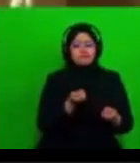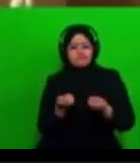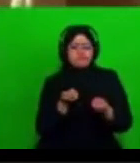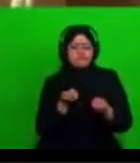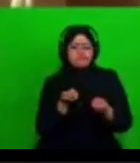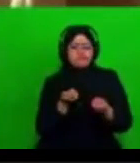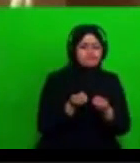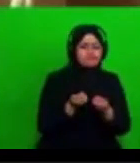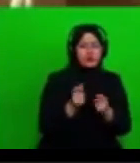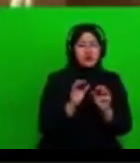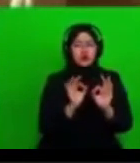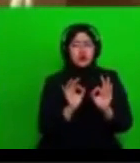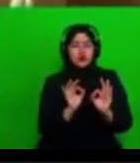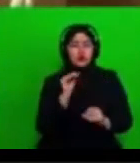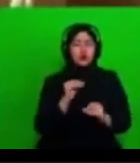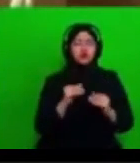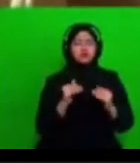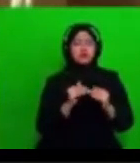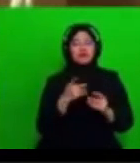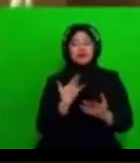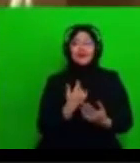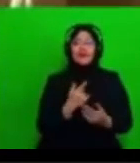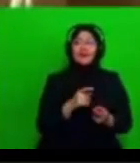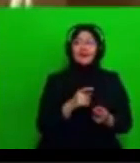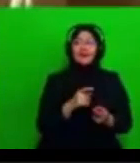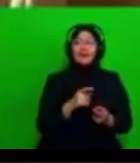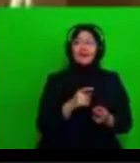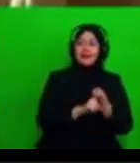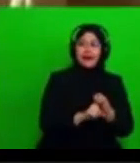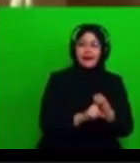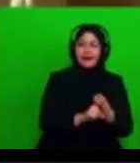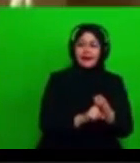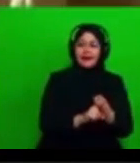ya, sebagai teman, sebagai